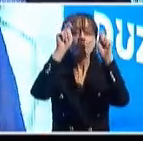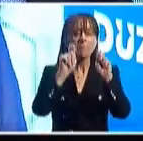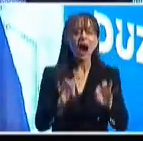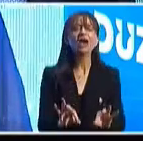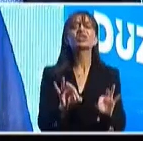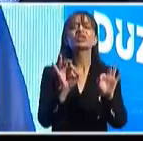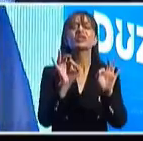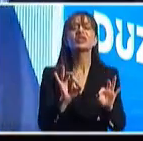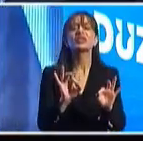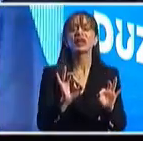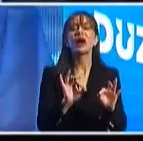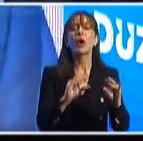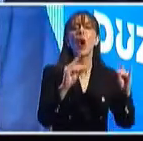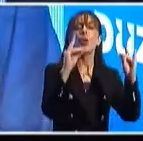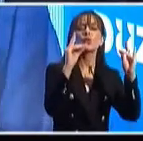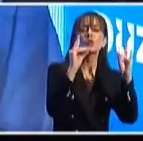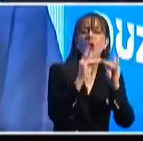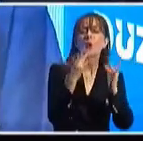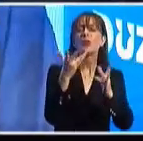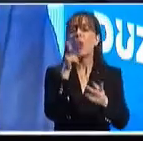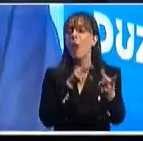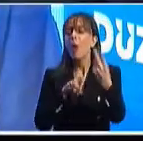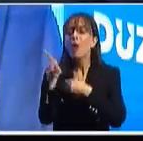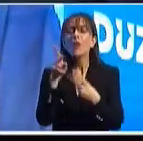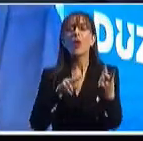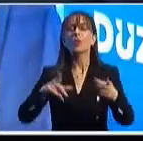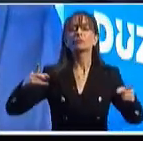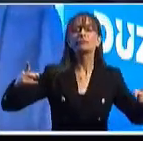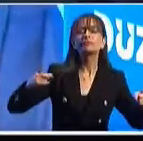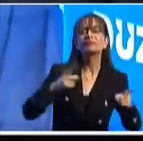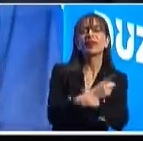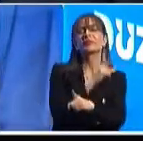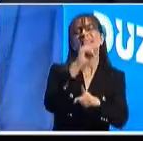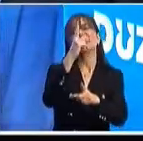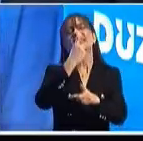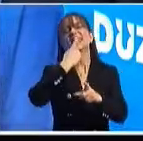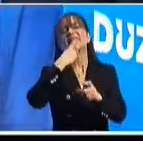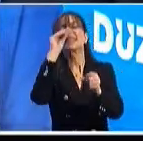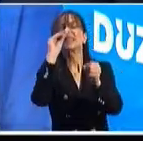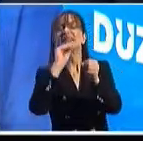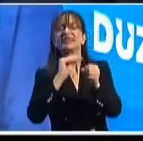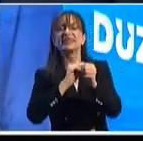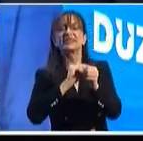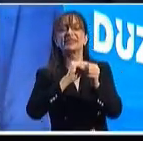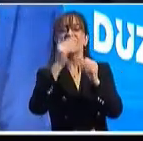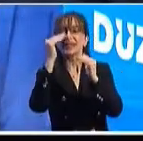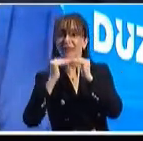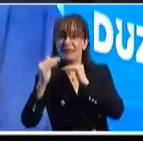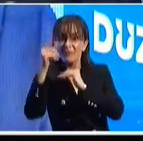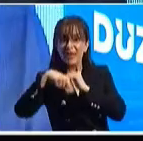ve yollarımızı 2 yıl içerisinde de vatandaşlarımızın hizmetine